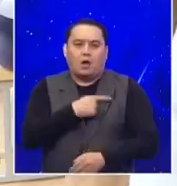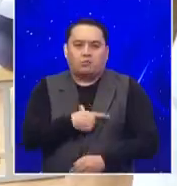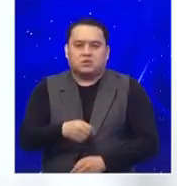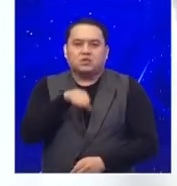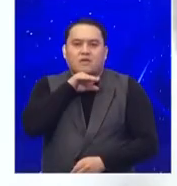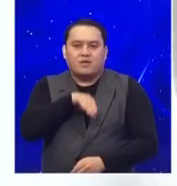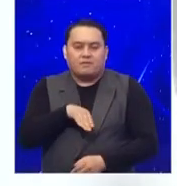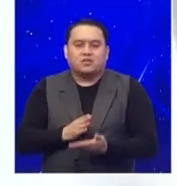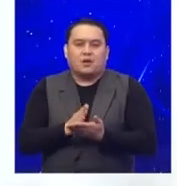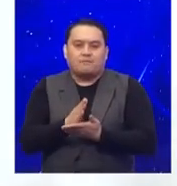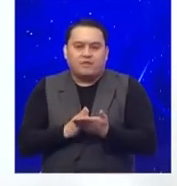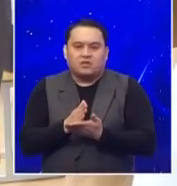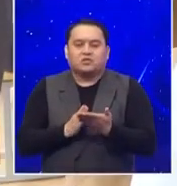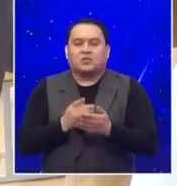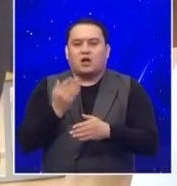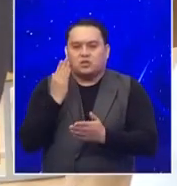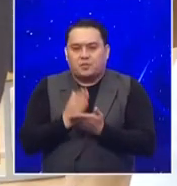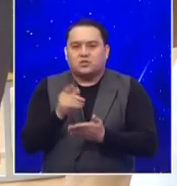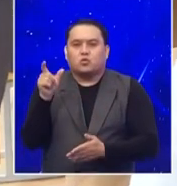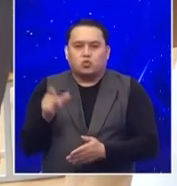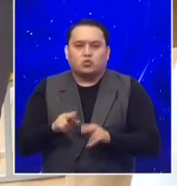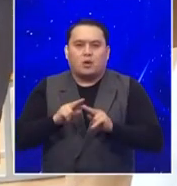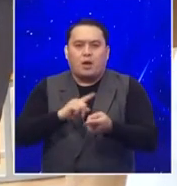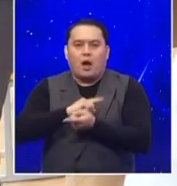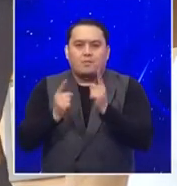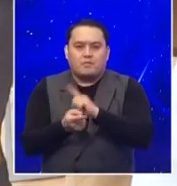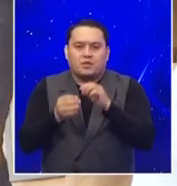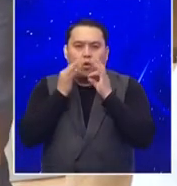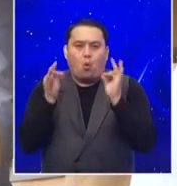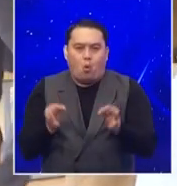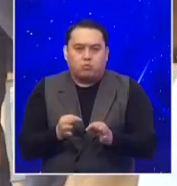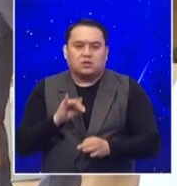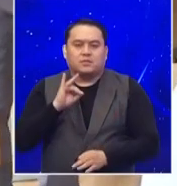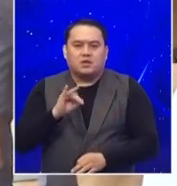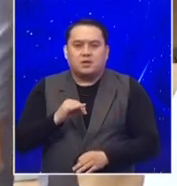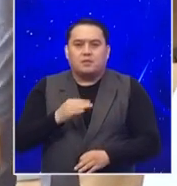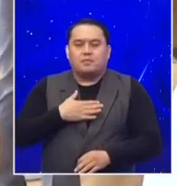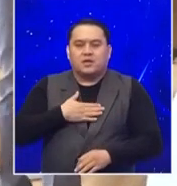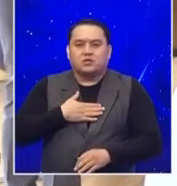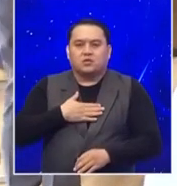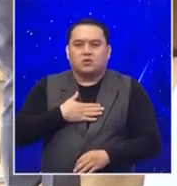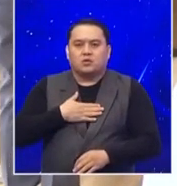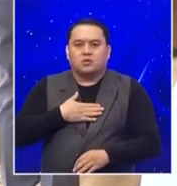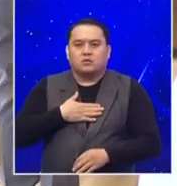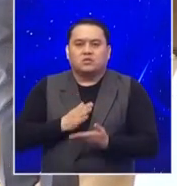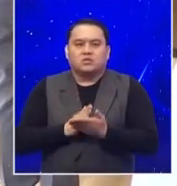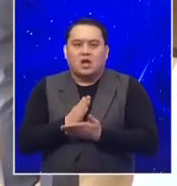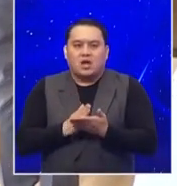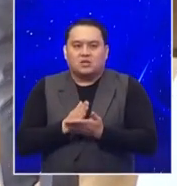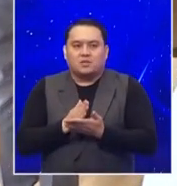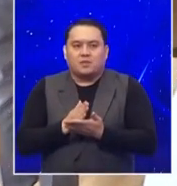со стажем. В свое время обмен опытом между учителями со стажем